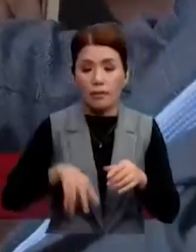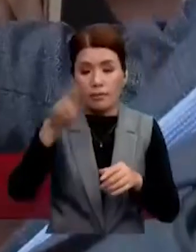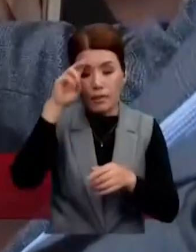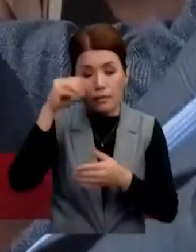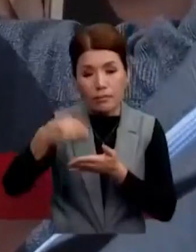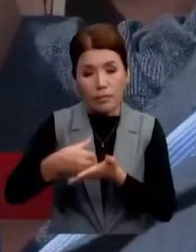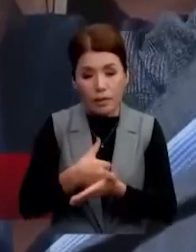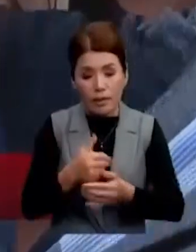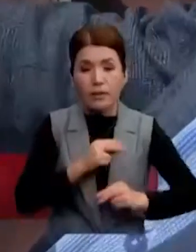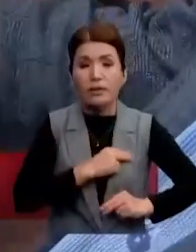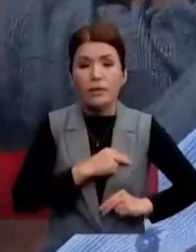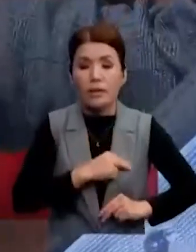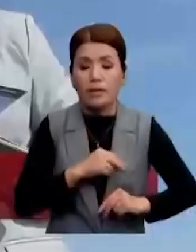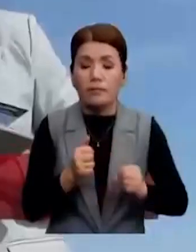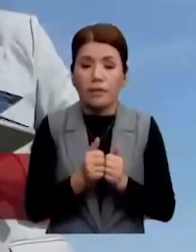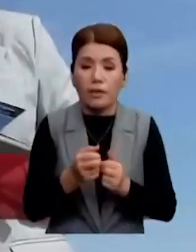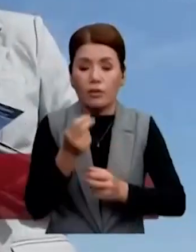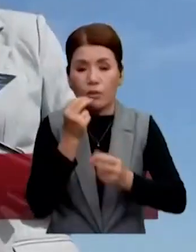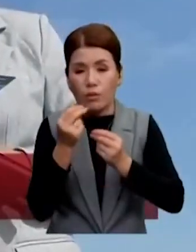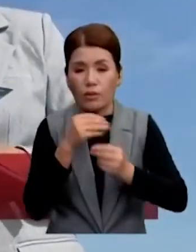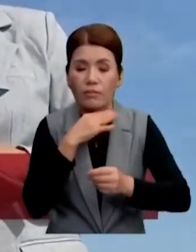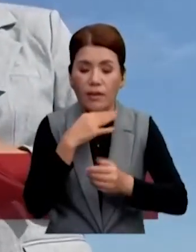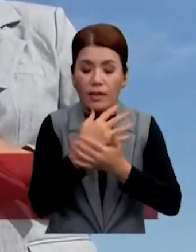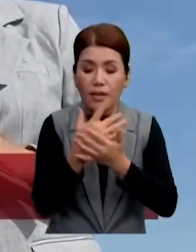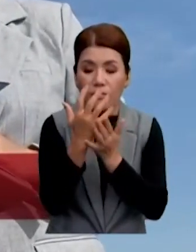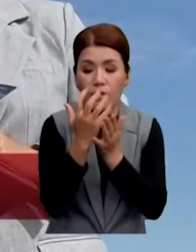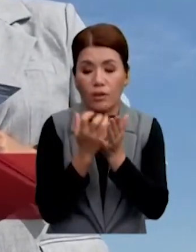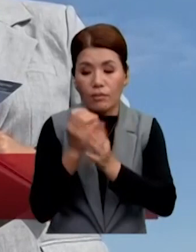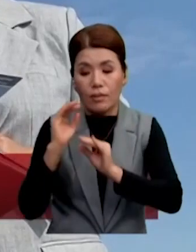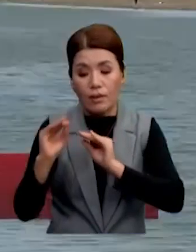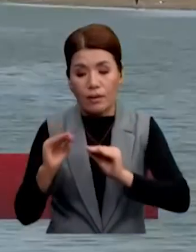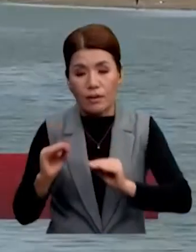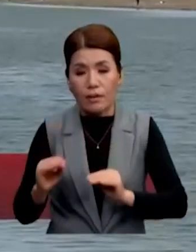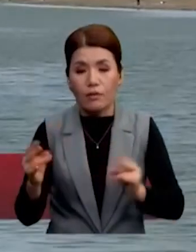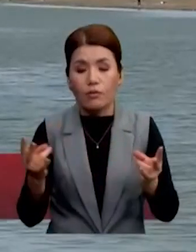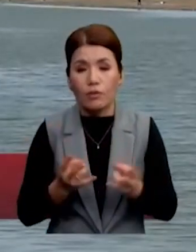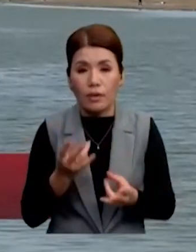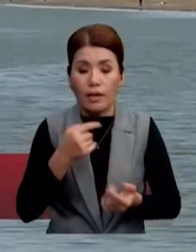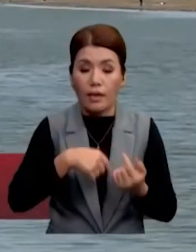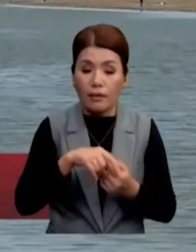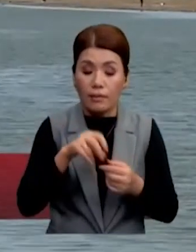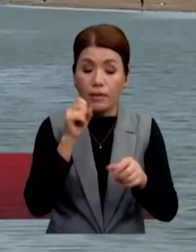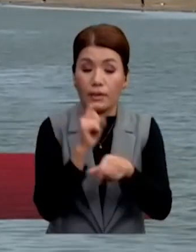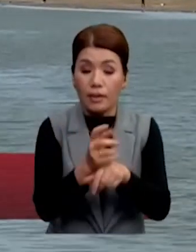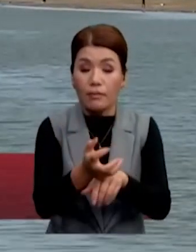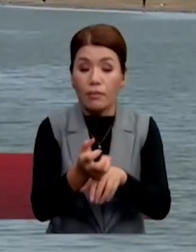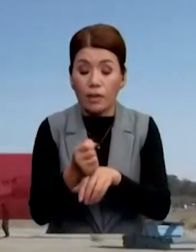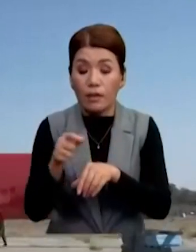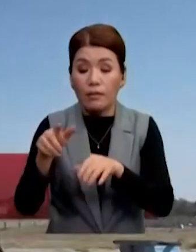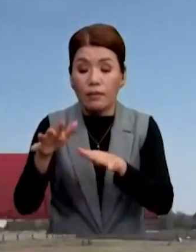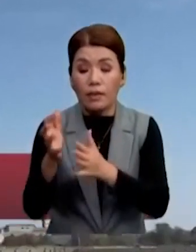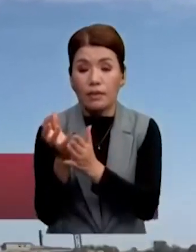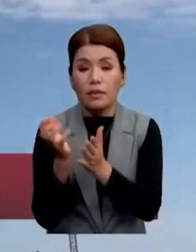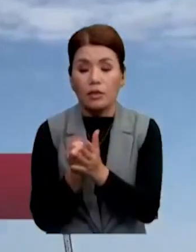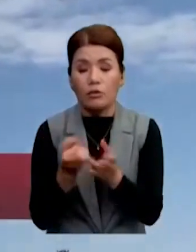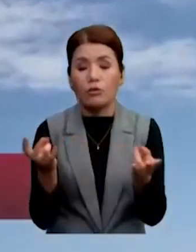бөлінсе серіктестік маңына көкөніс пен ет өнімдеріне арналған қоймалар салу керек дейді. Кәсіпкерлер тапсырыстарын алғанша тауарды сол жерде